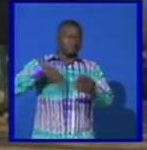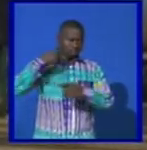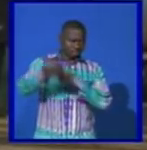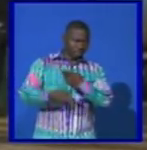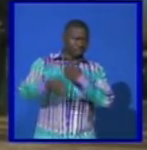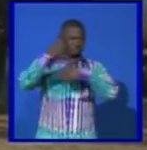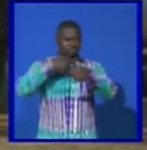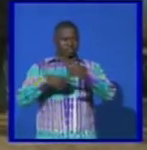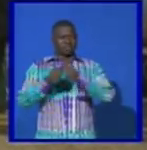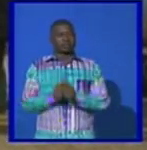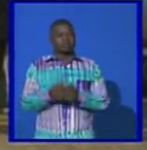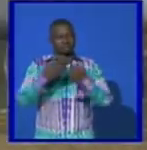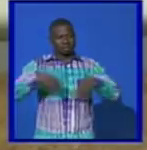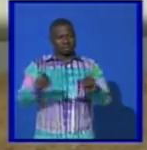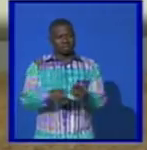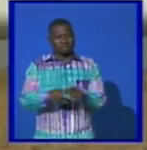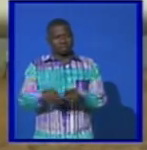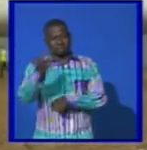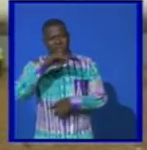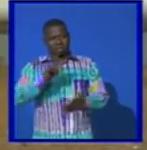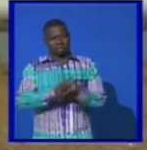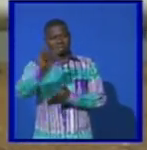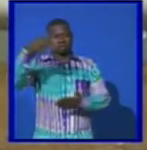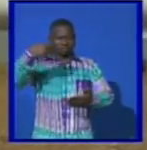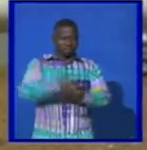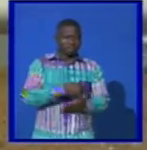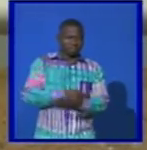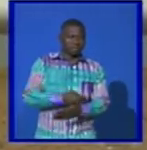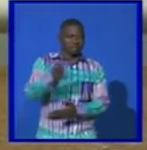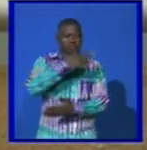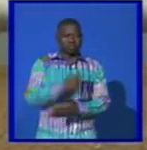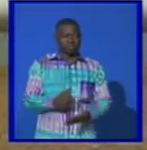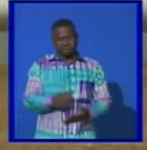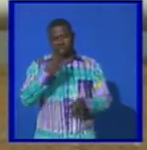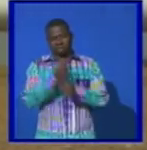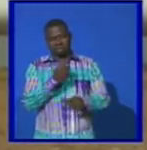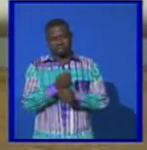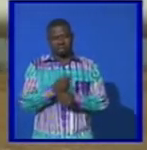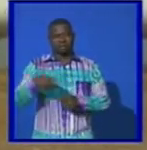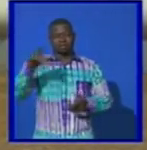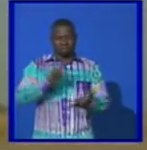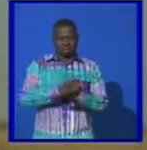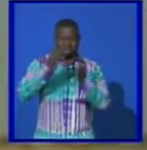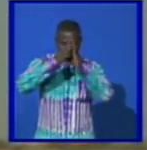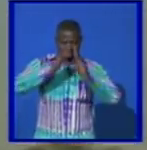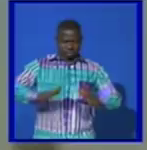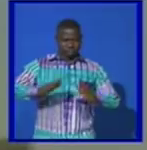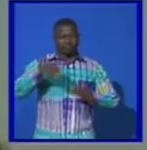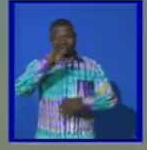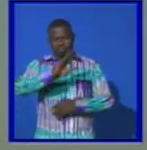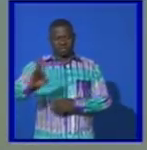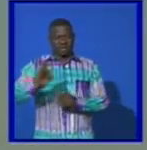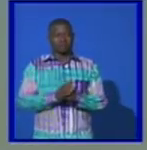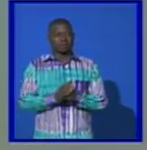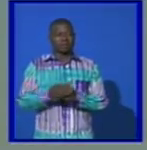À l'image de ce vol, c'est le nouveau quotidien de Air Burkina qui est ainsi lancé. La compagnie aérienne nationale se donne